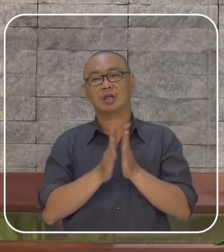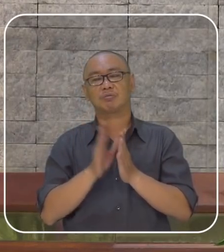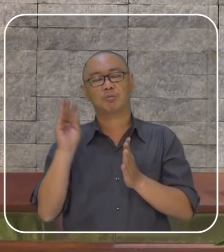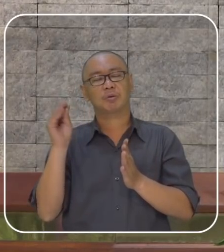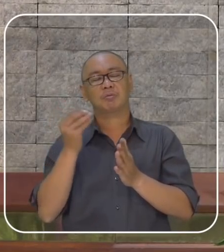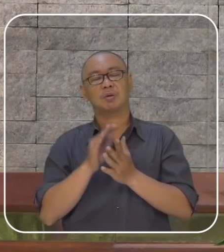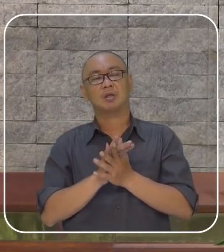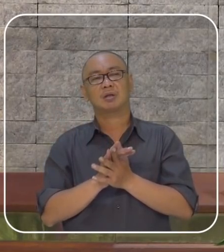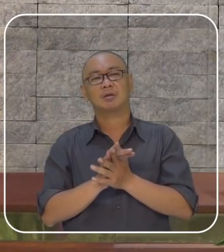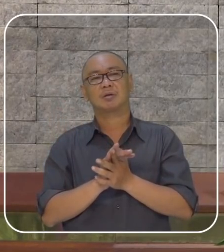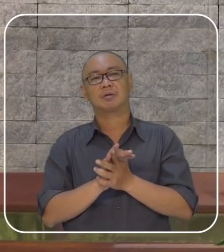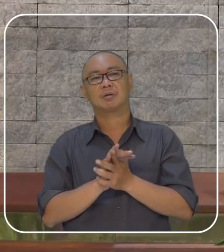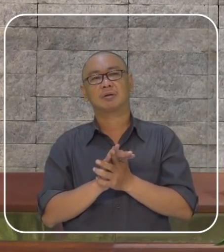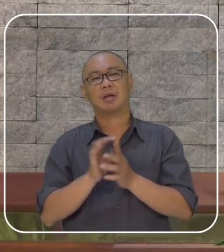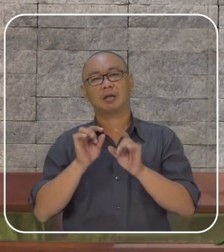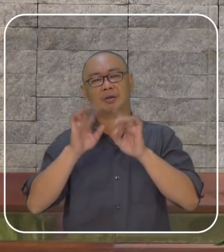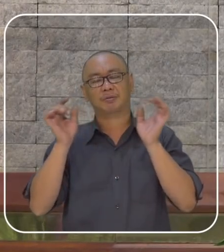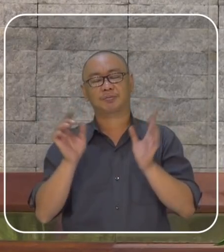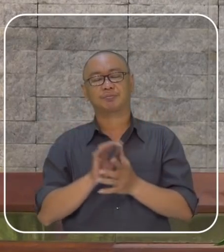pemimpin-pemimpin Bait Allah itu, saudara.